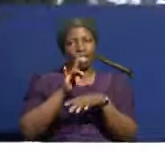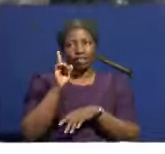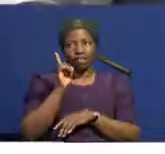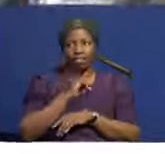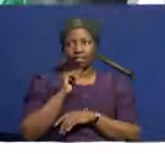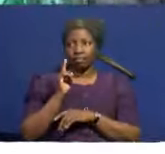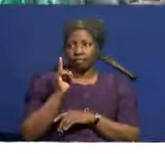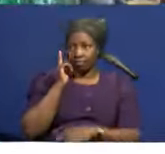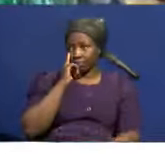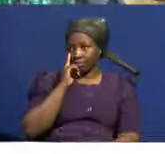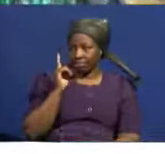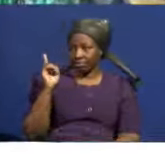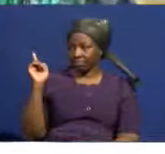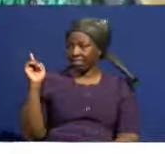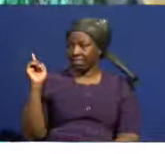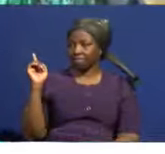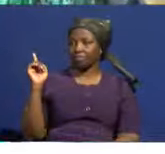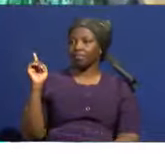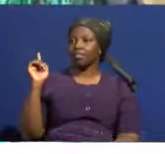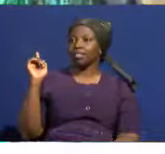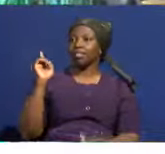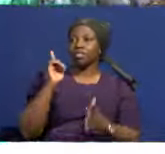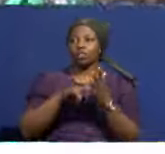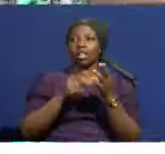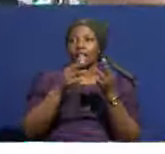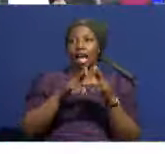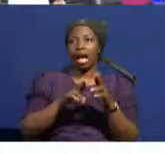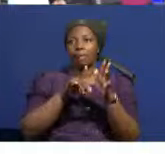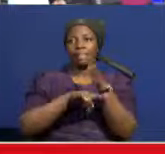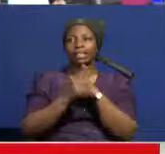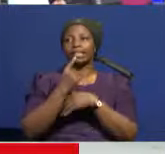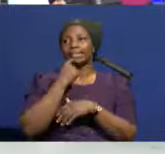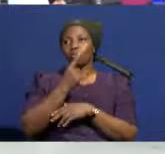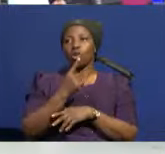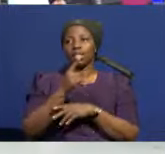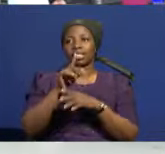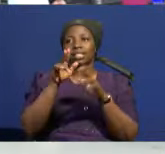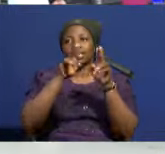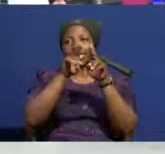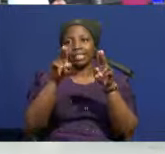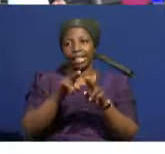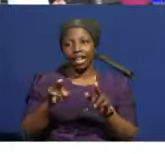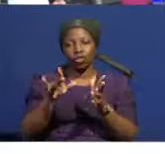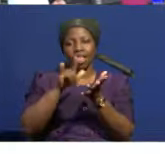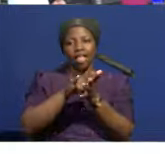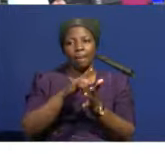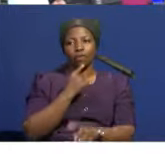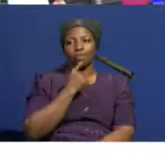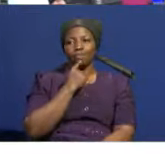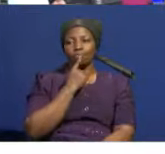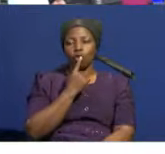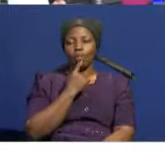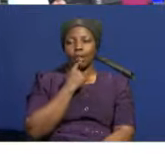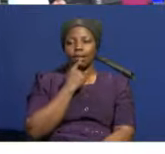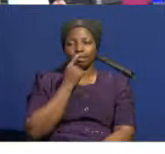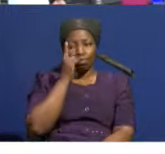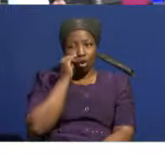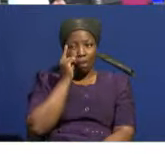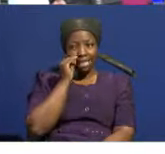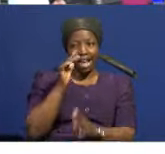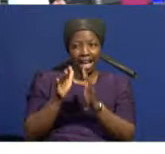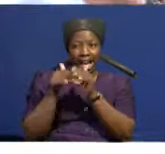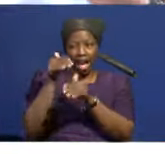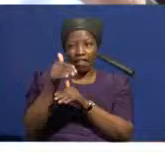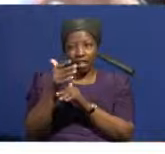Hii ndio ilikuwa taswira katika uwanja wa kimataifa wa Moi, Mombasa. Shughuli hapa zilisitishwa baada ya wafanyikazi wa uwanja huu kuungana na